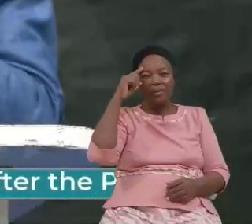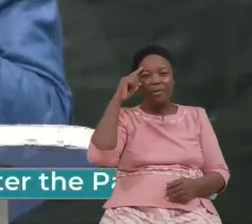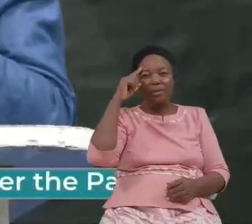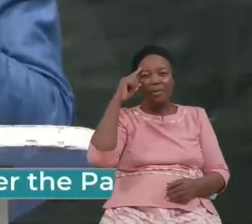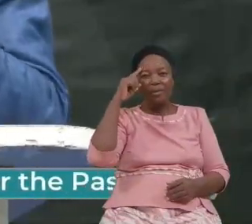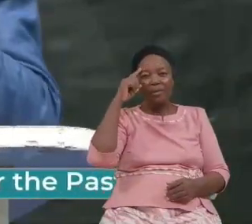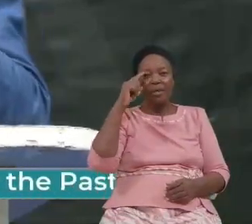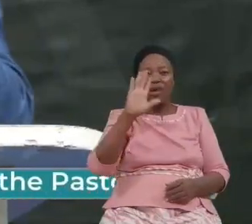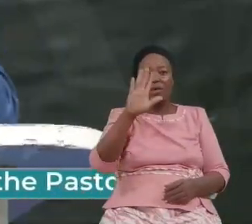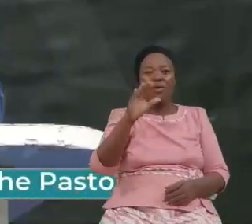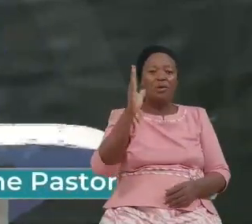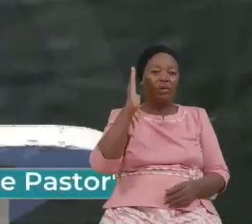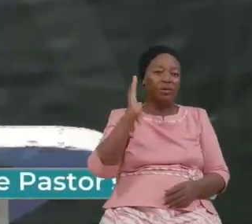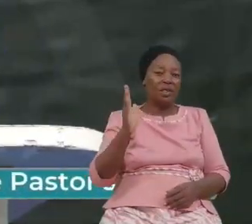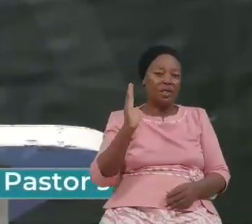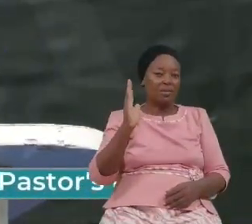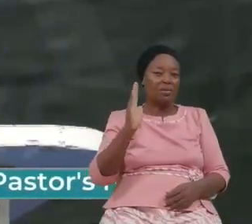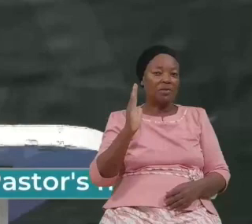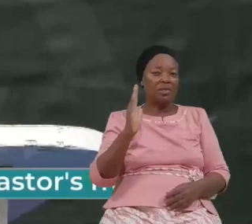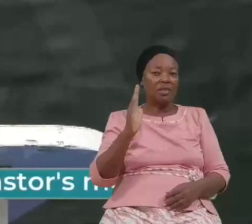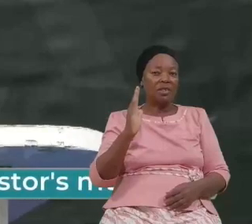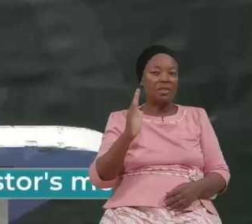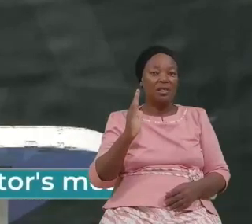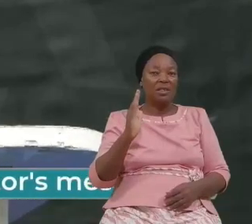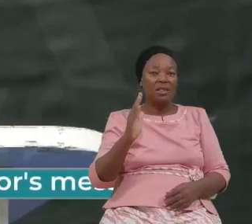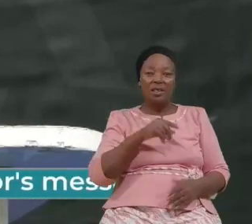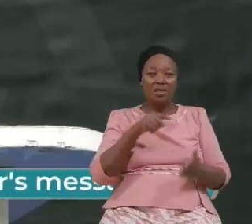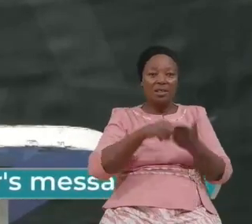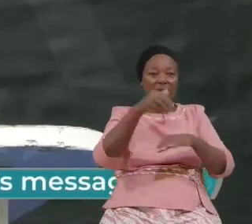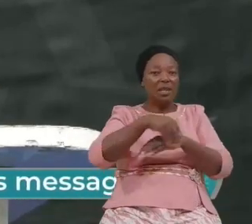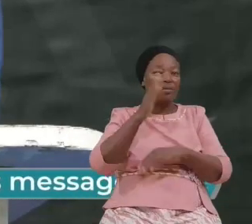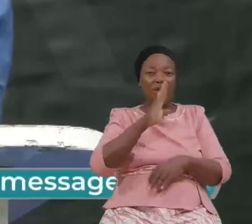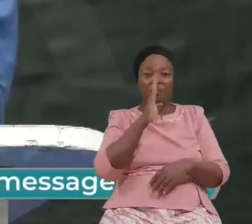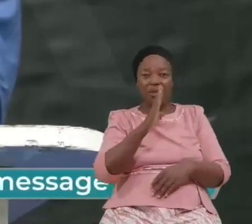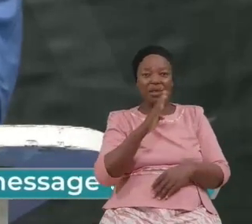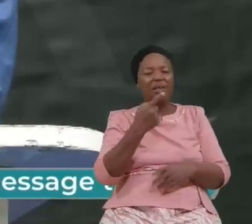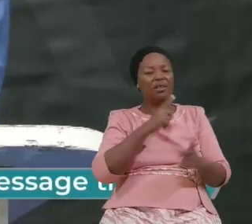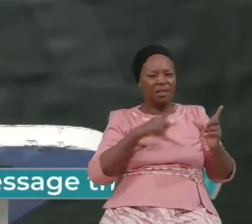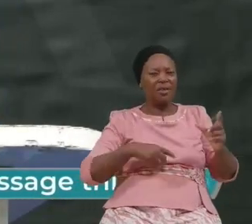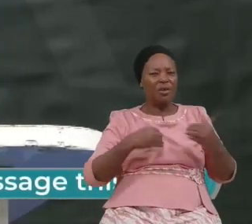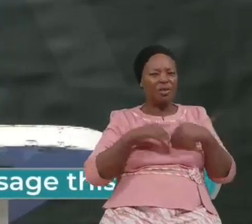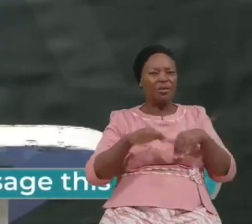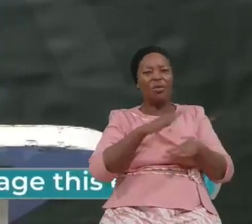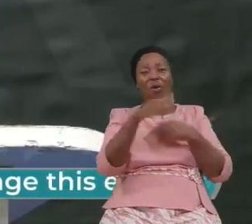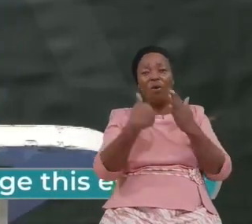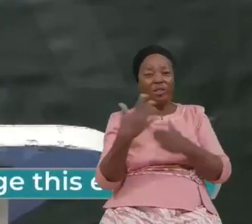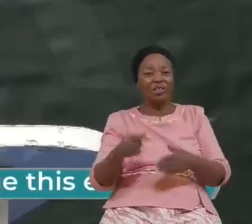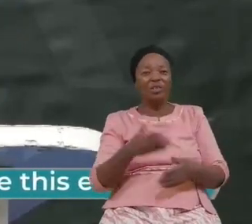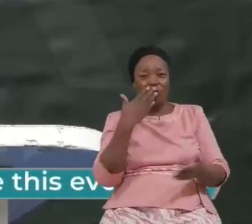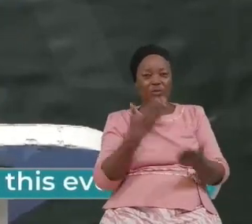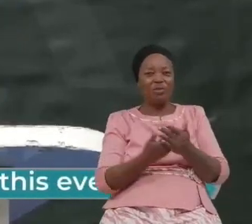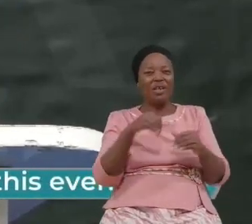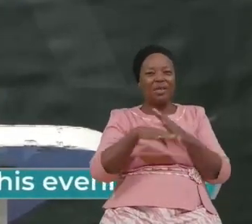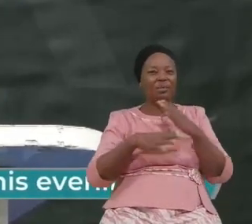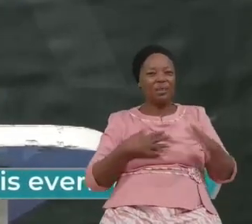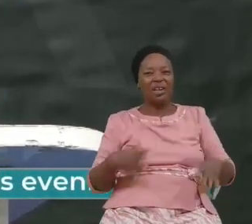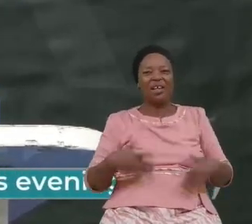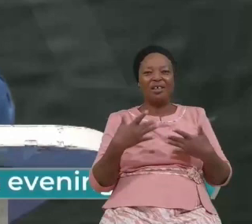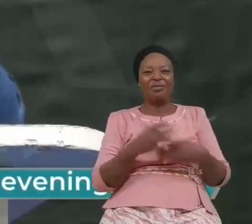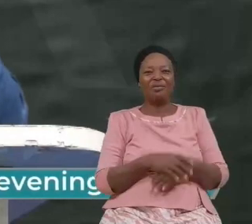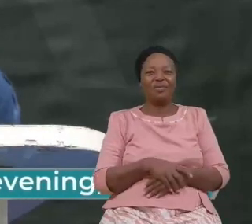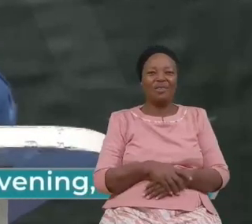parce que votre témoignage en rentrant que le Seigneur fait tout à merveille dans ma vie